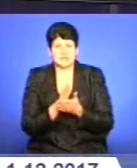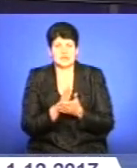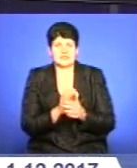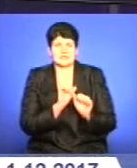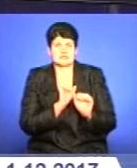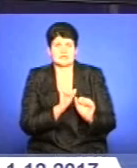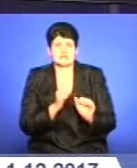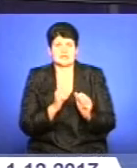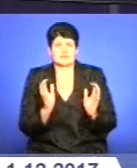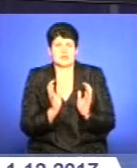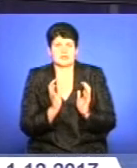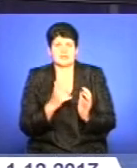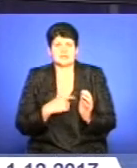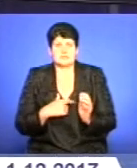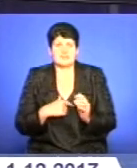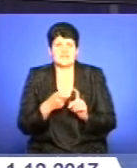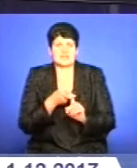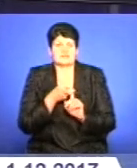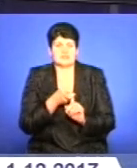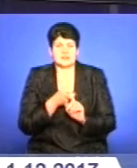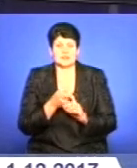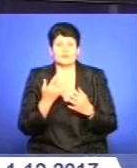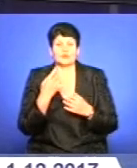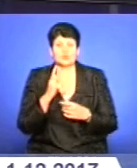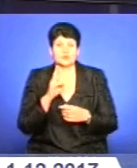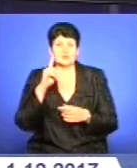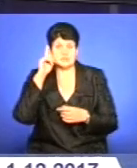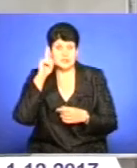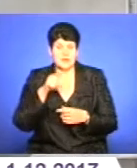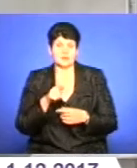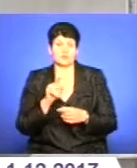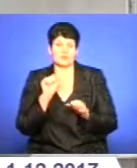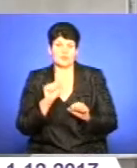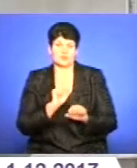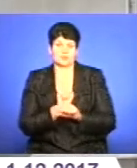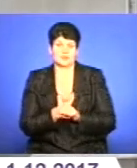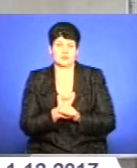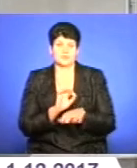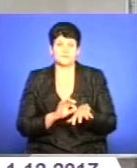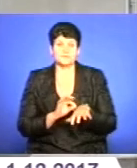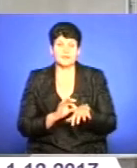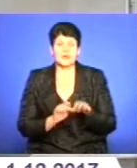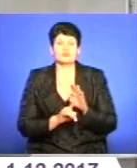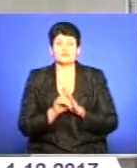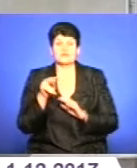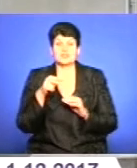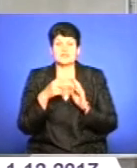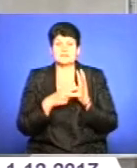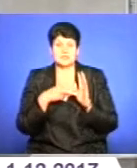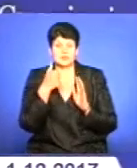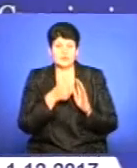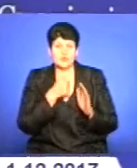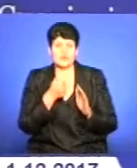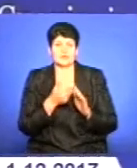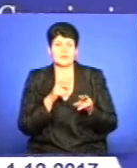небезпечної інфекції. Кажуть, обізнаність – це реальний шанс зупинити епідемію. На початку 2017 року під